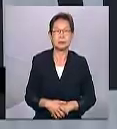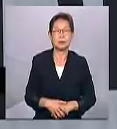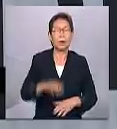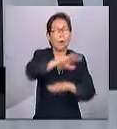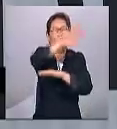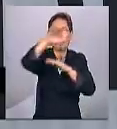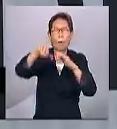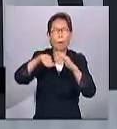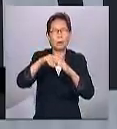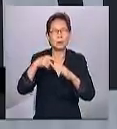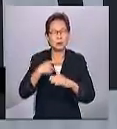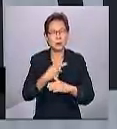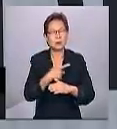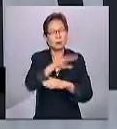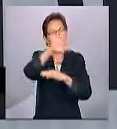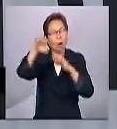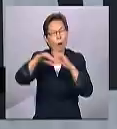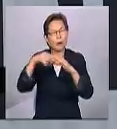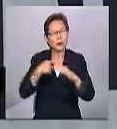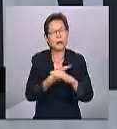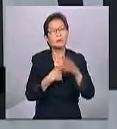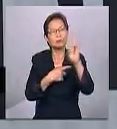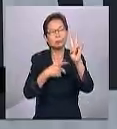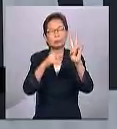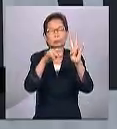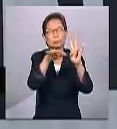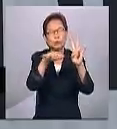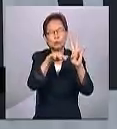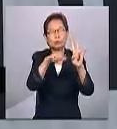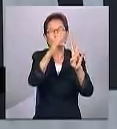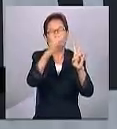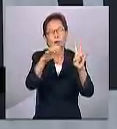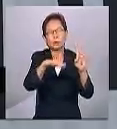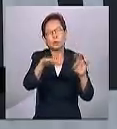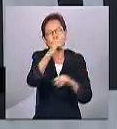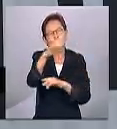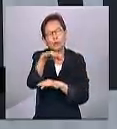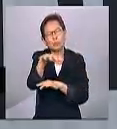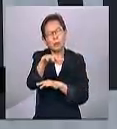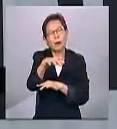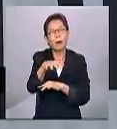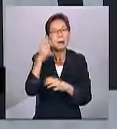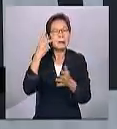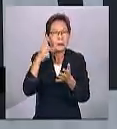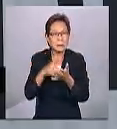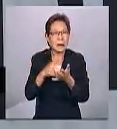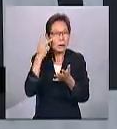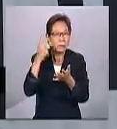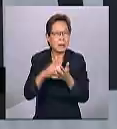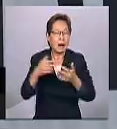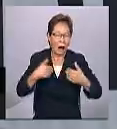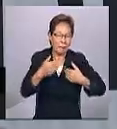Keseluruhan dia, kita lebih kurang kita ada 700 lebih yang telah dikenal pasti yang boleh ada